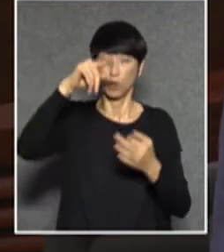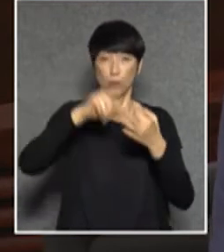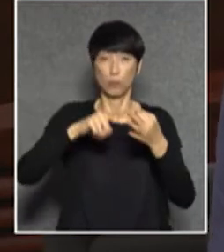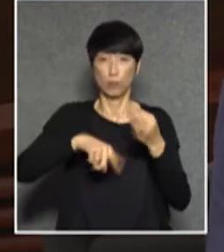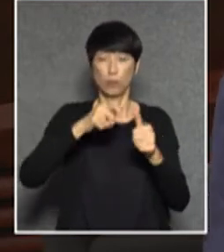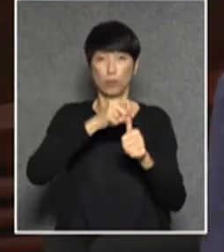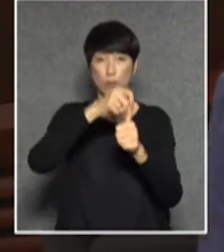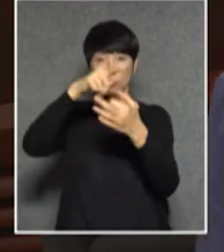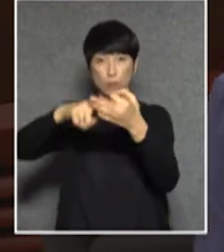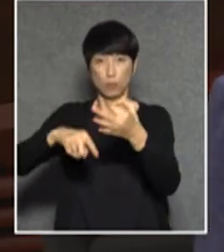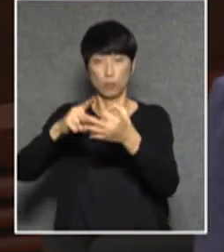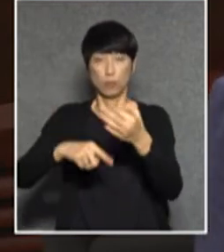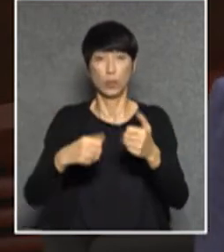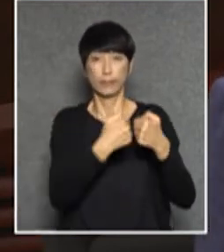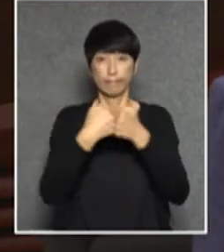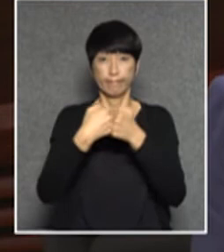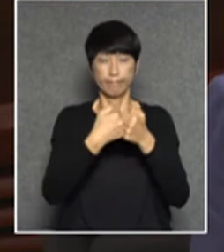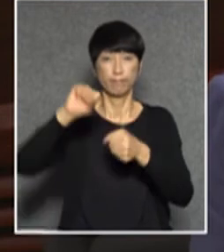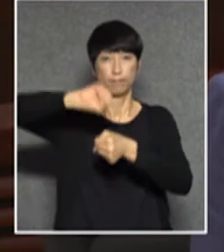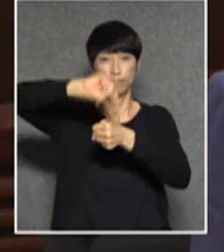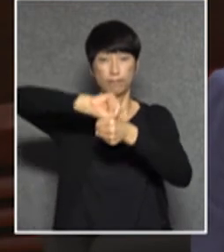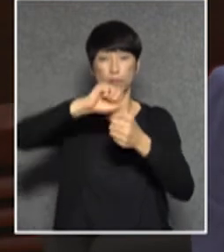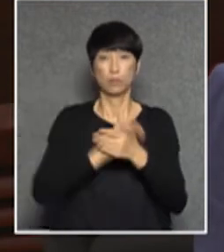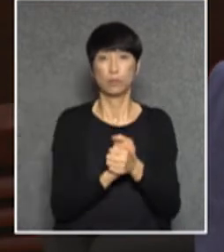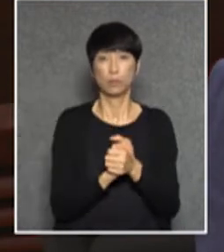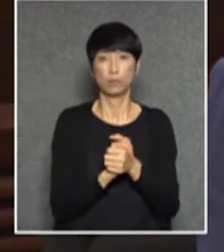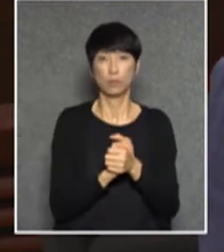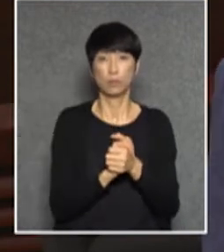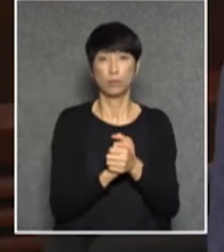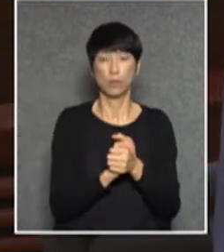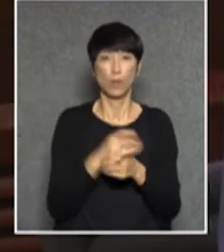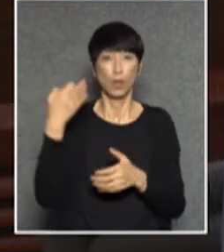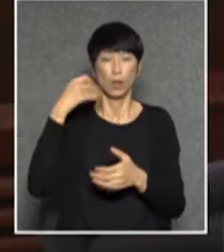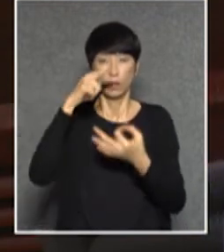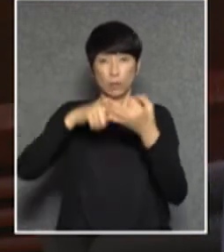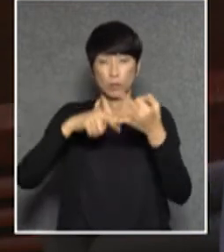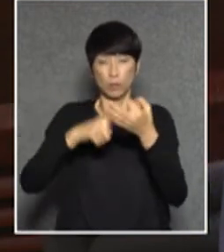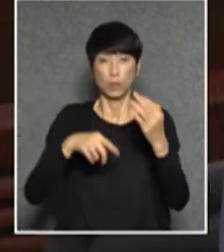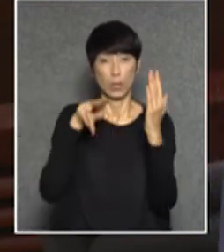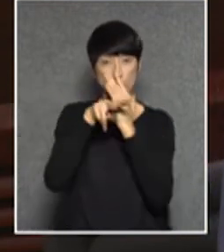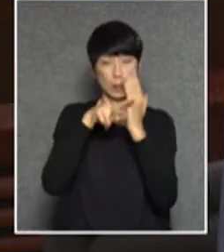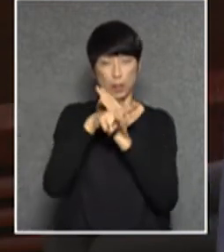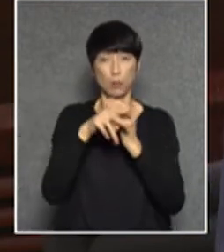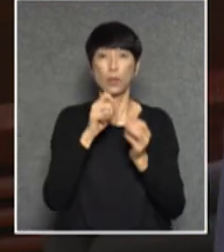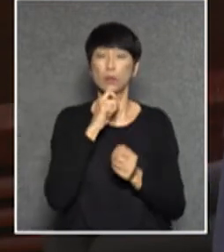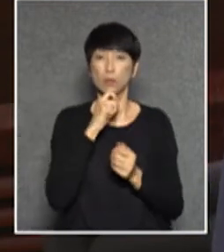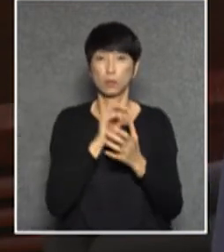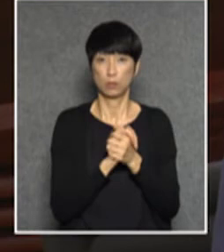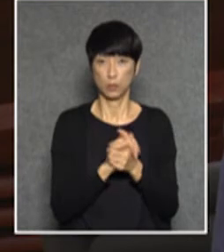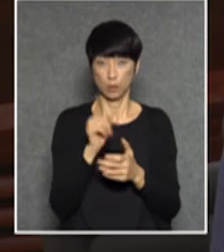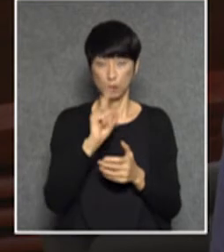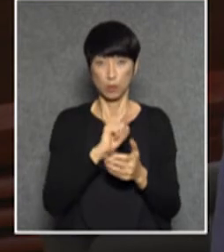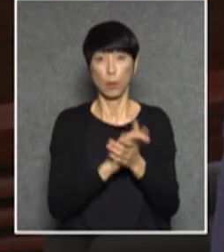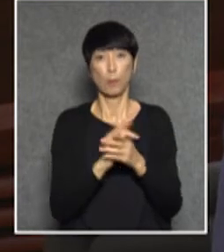名過程更具競爭性。提名委員會的運作需具透明度，並應考慮如何提供適當平